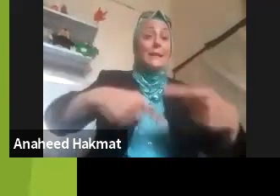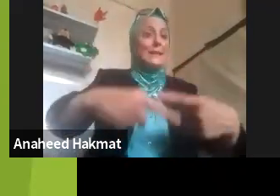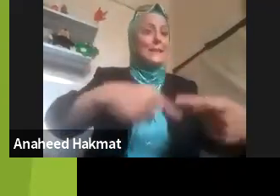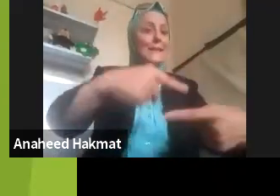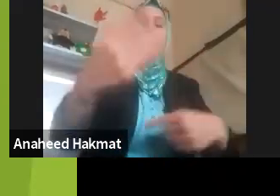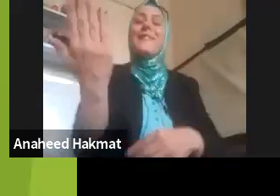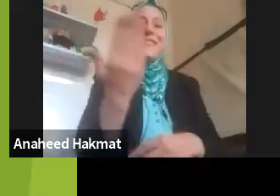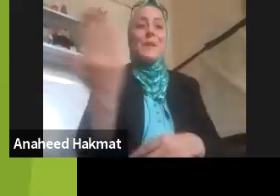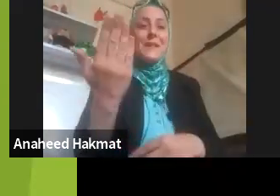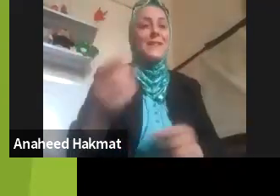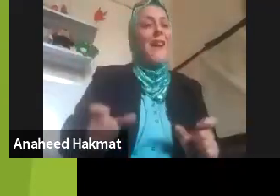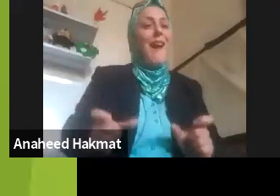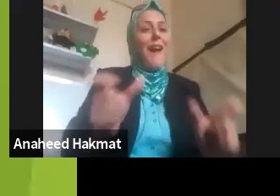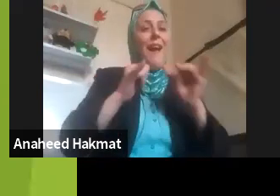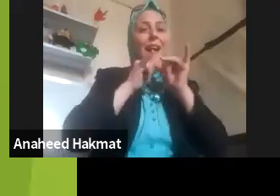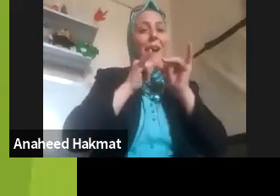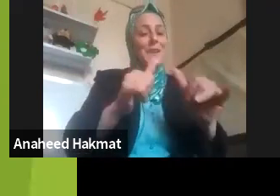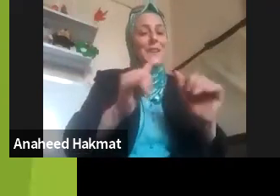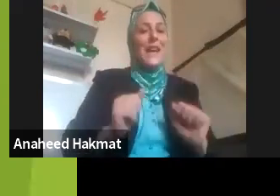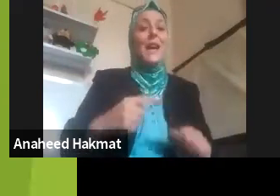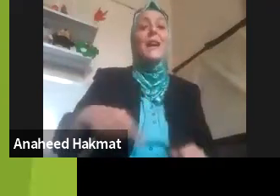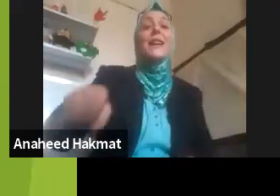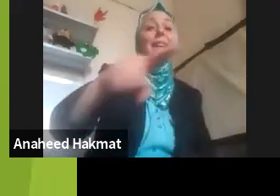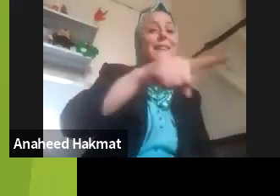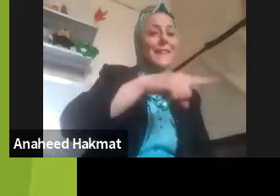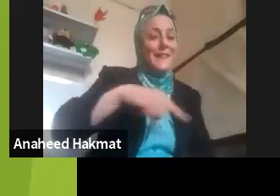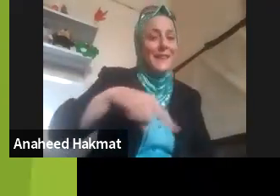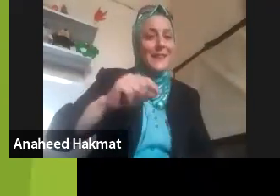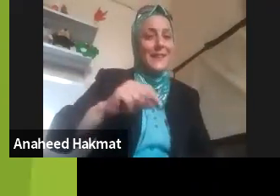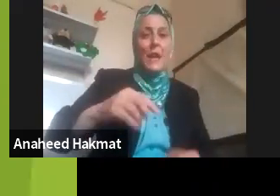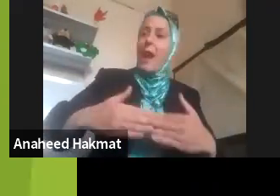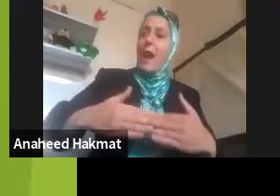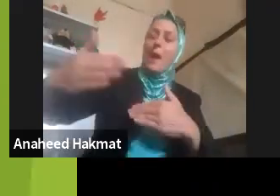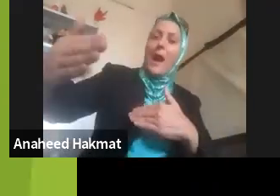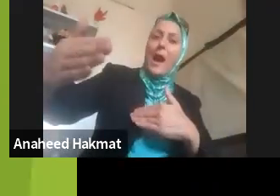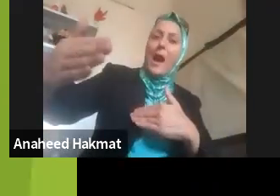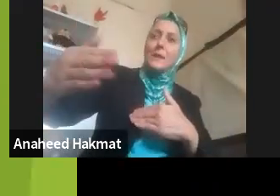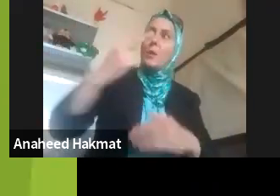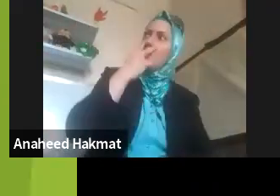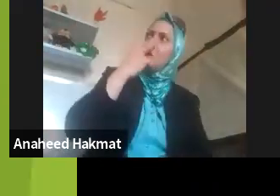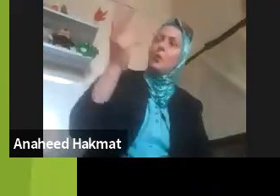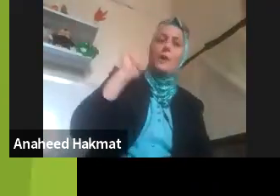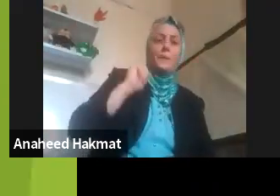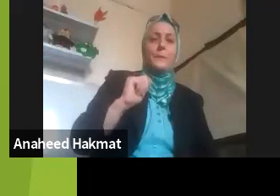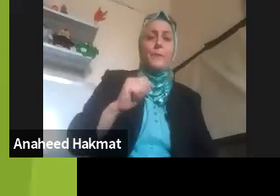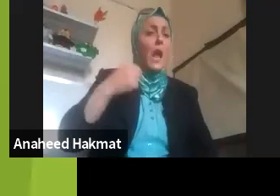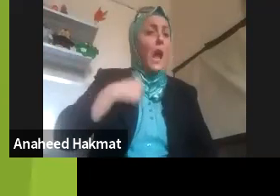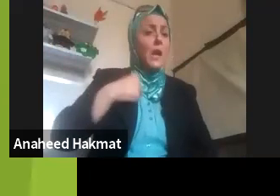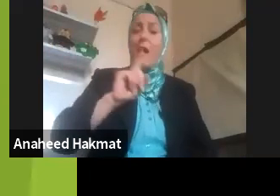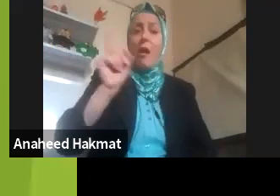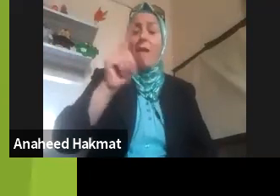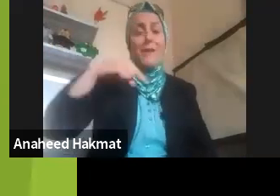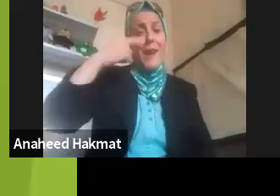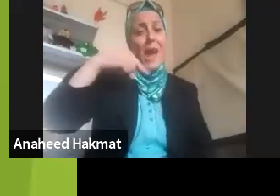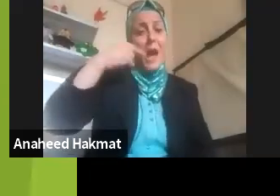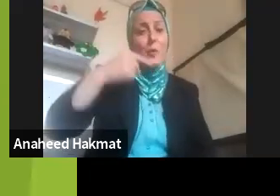آمنة بكل أبعادها. وأنا لا أقول إشراك